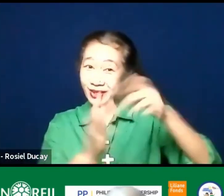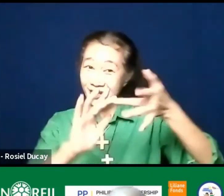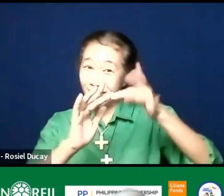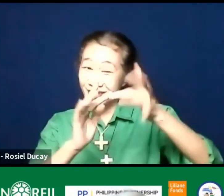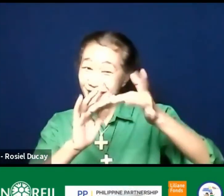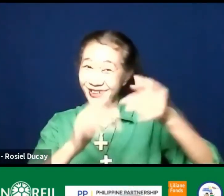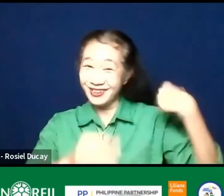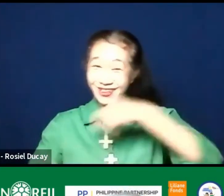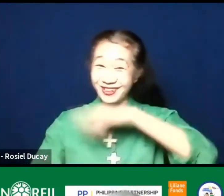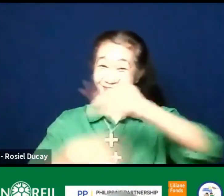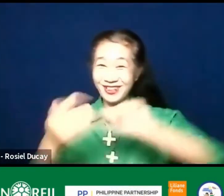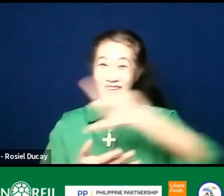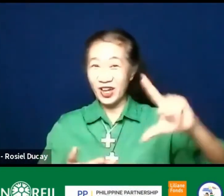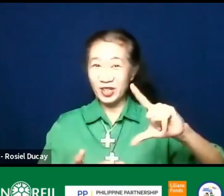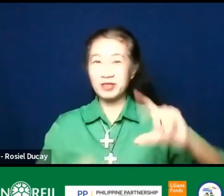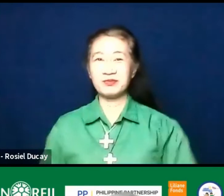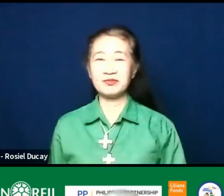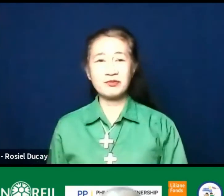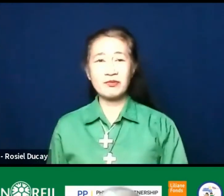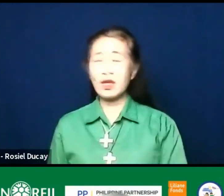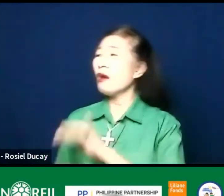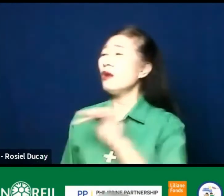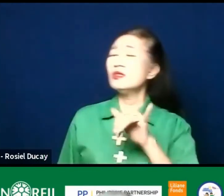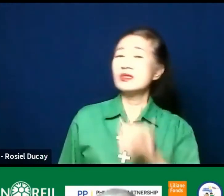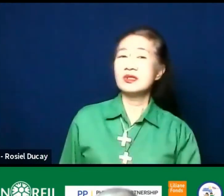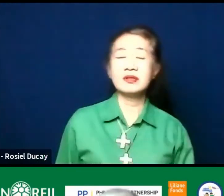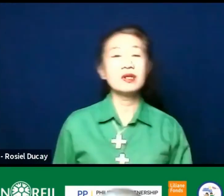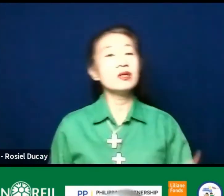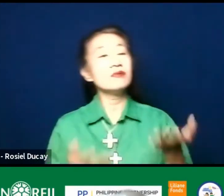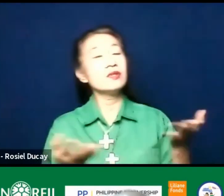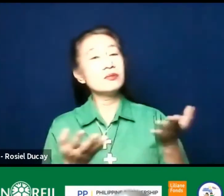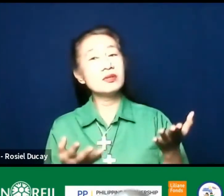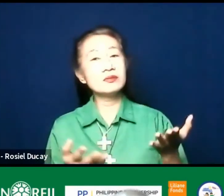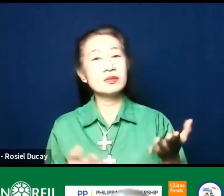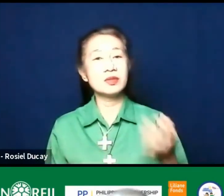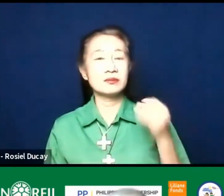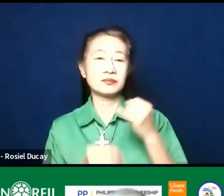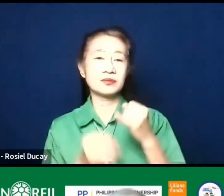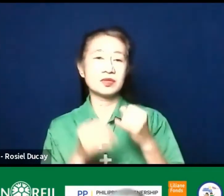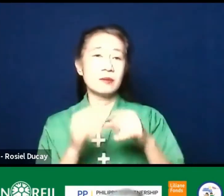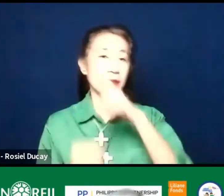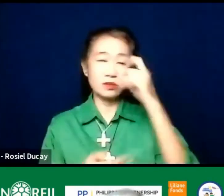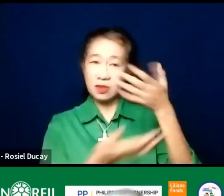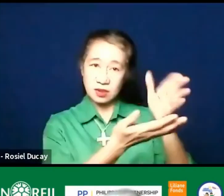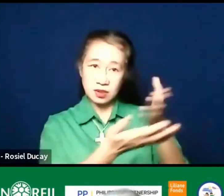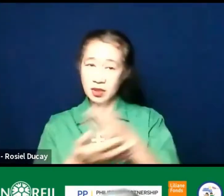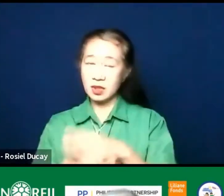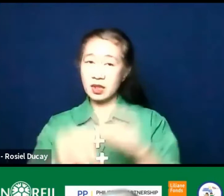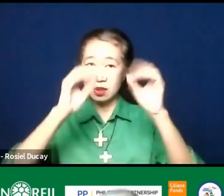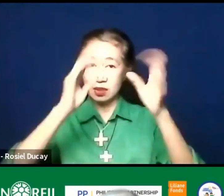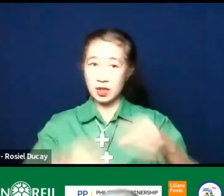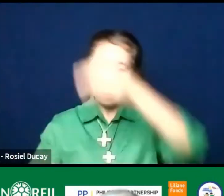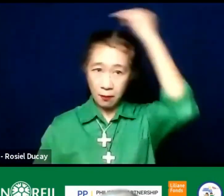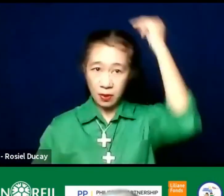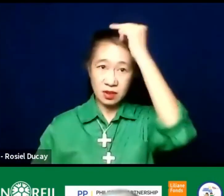connection nating lahat. Opo. Dito na lang po, quick question. Kasi na-share nga ni Teacher Mark yung sa